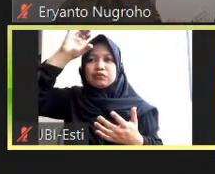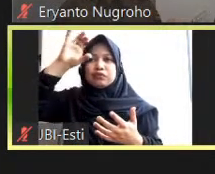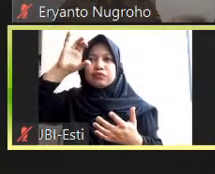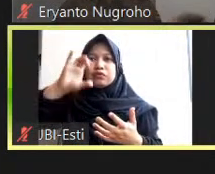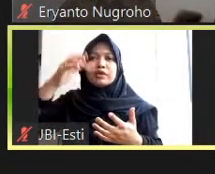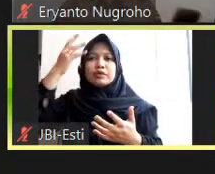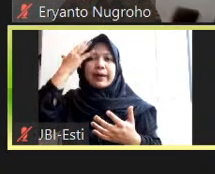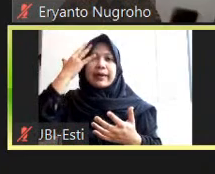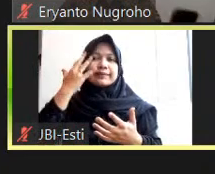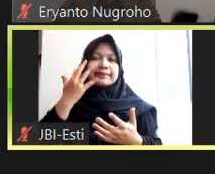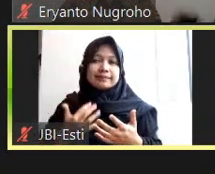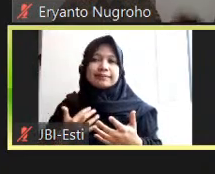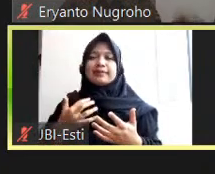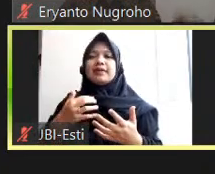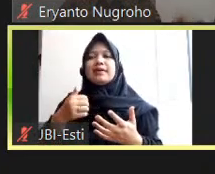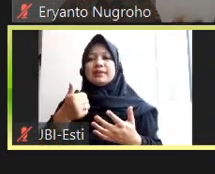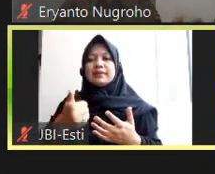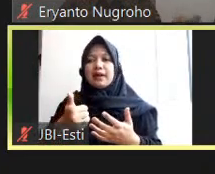zat tear gasnya itu sendiri.